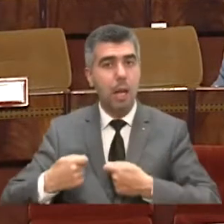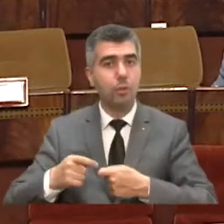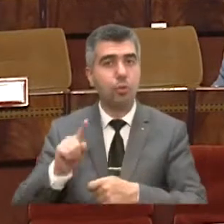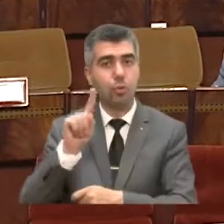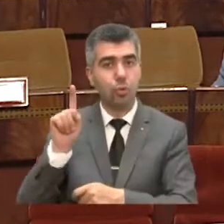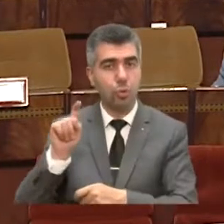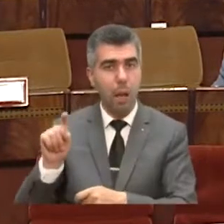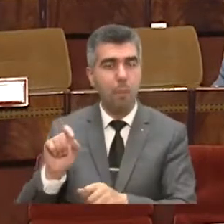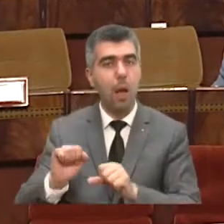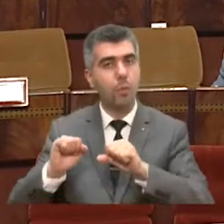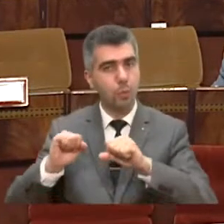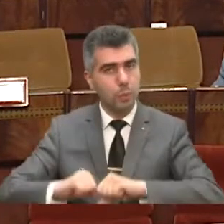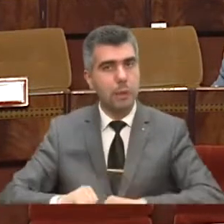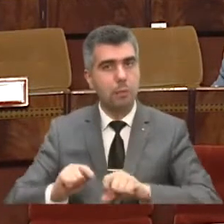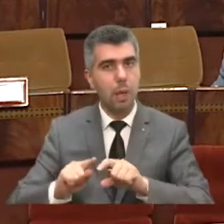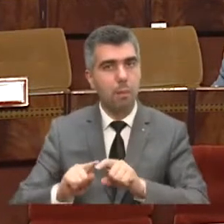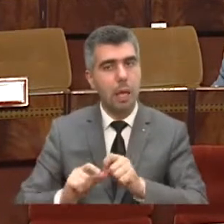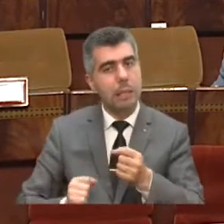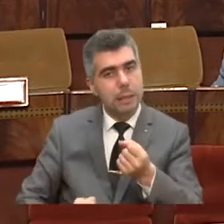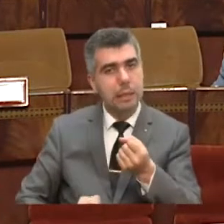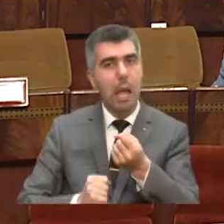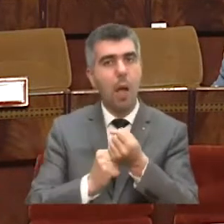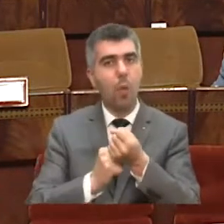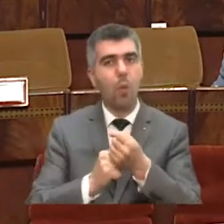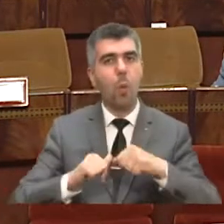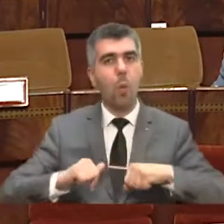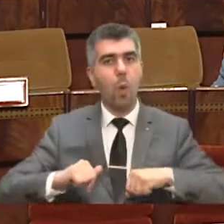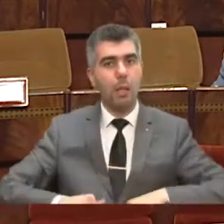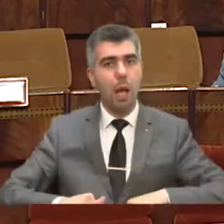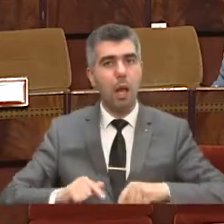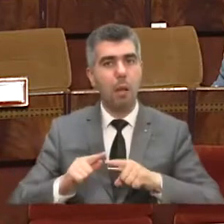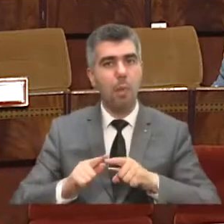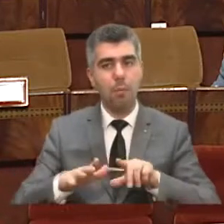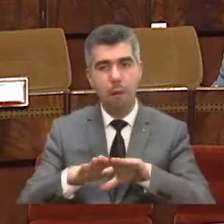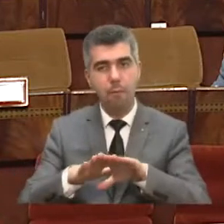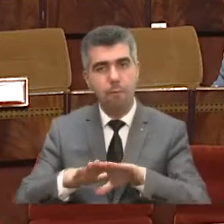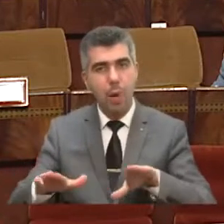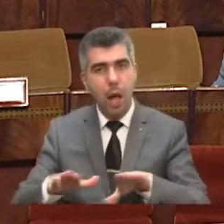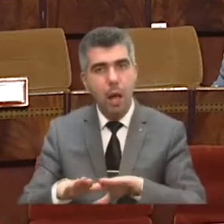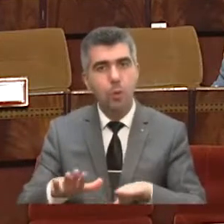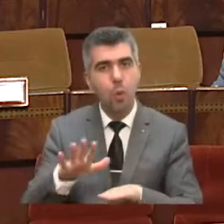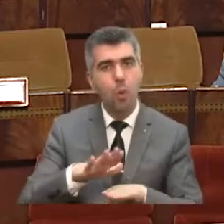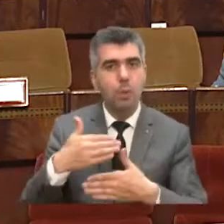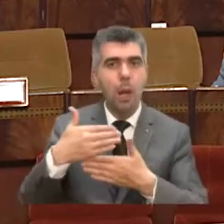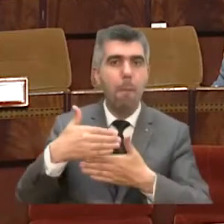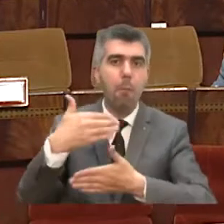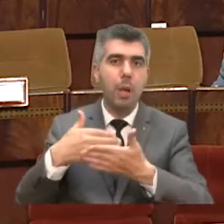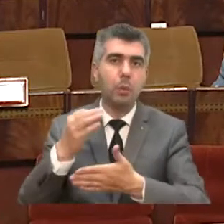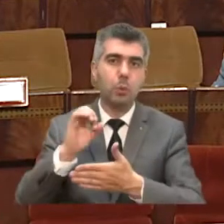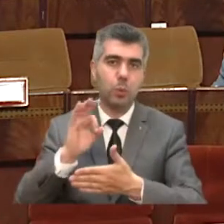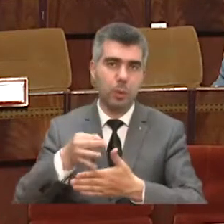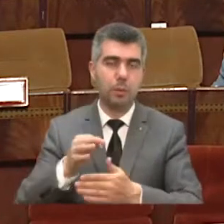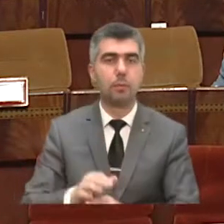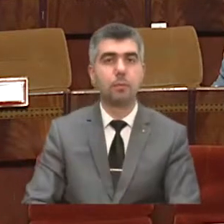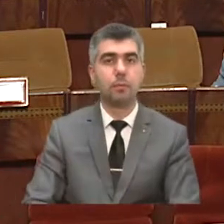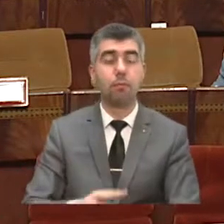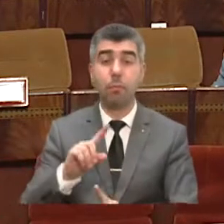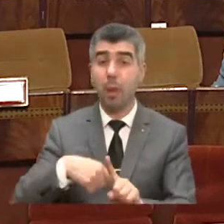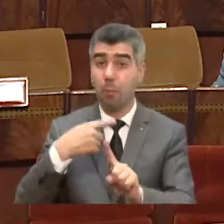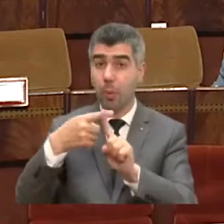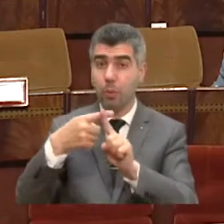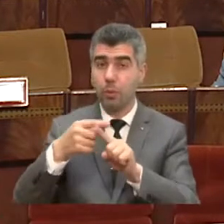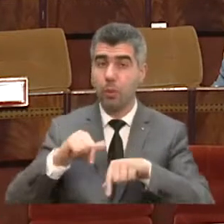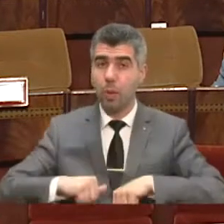مستعدين باش يتعاونوا مع الوزاره ديالكم بتوفير العقار لتوفير هذه الملاعب. بالاضافه سيد